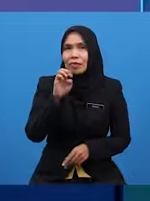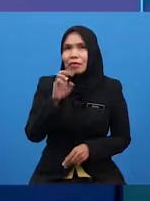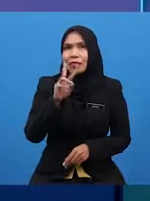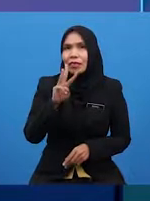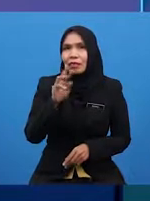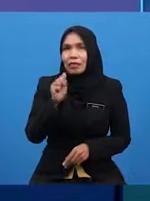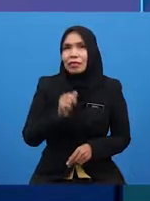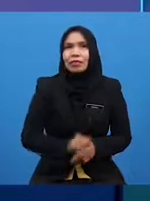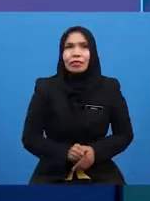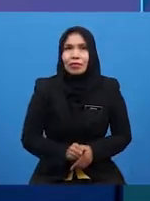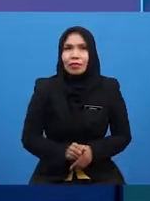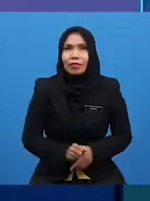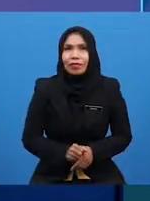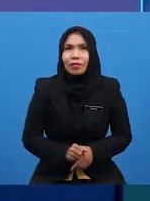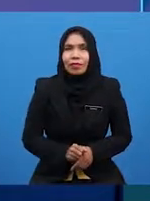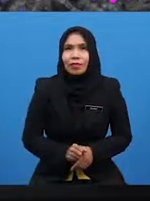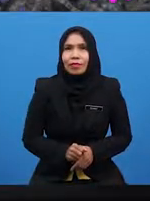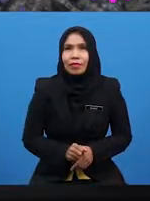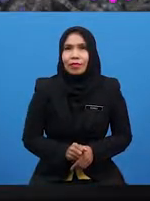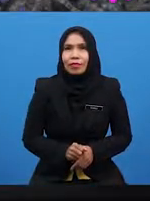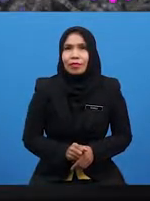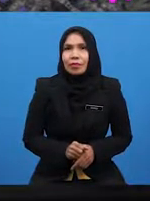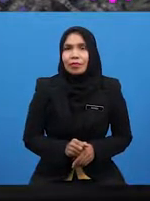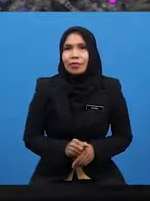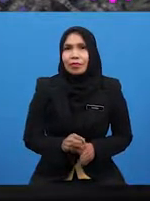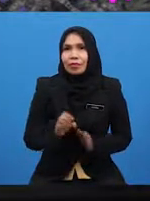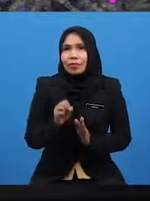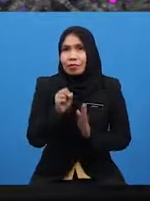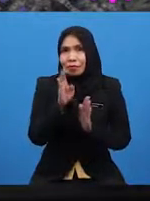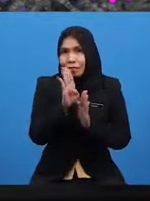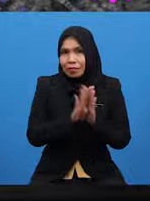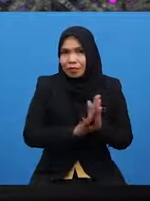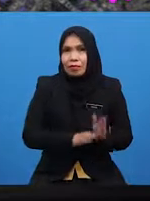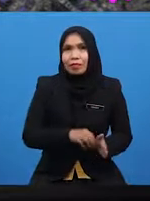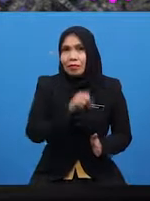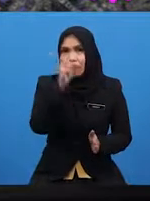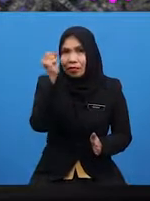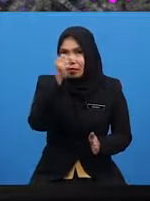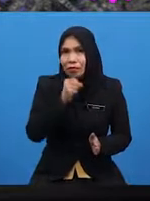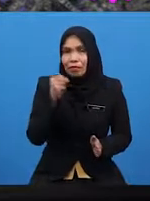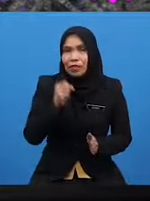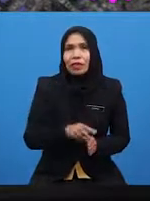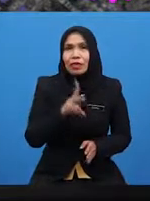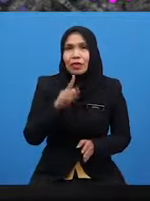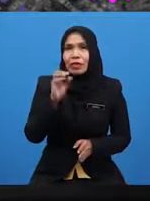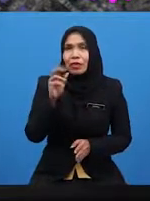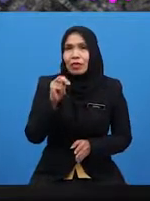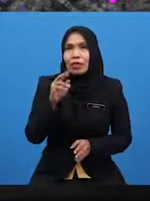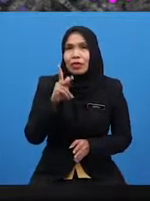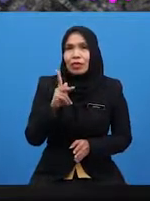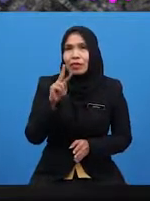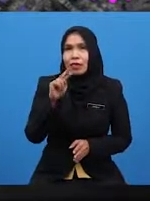dimensi, iaitu sesuatu yang bersifat konkret, berisi padu, mempunyai pandangan sisi iaitu